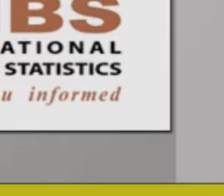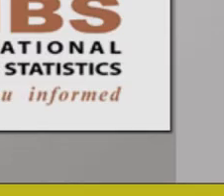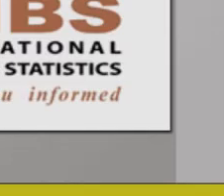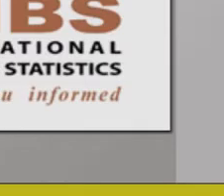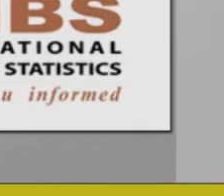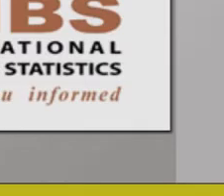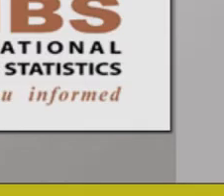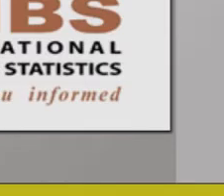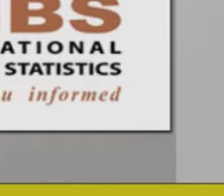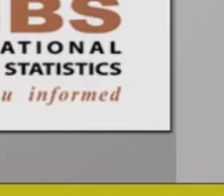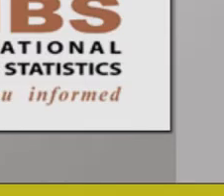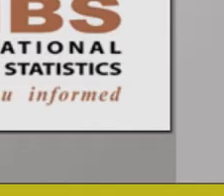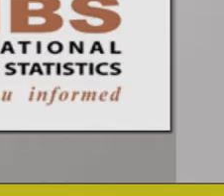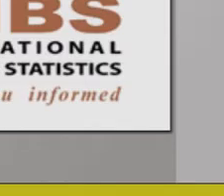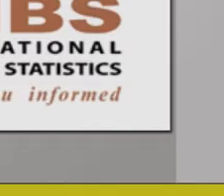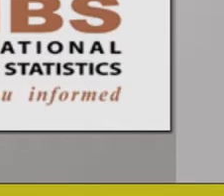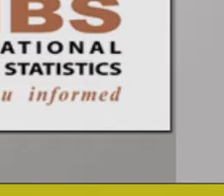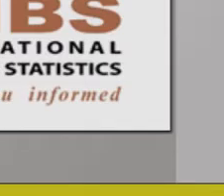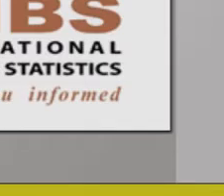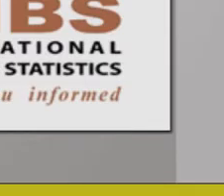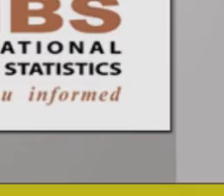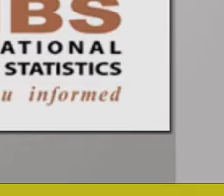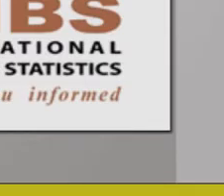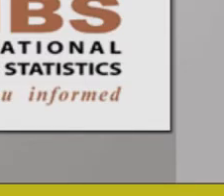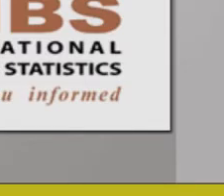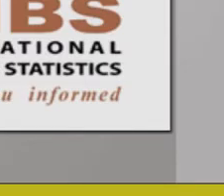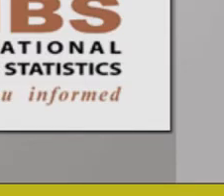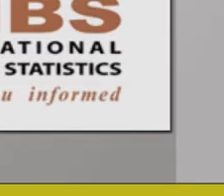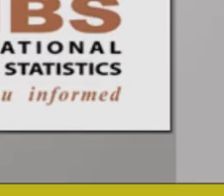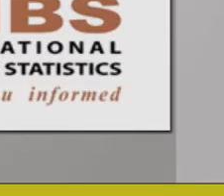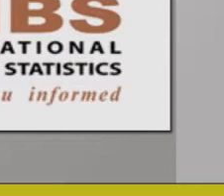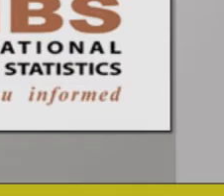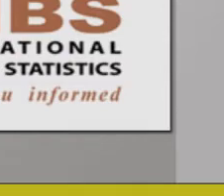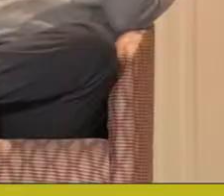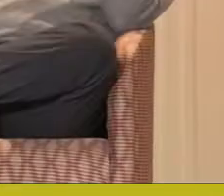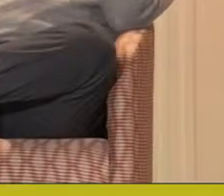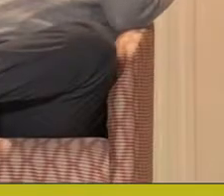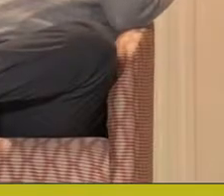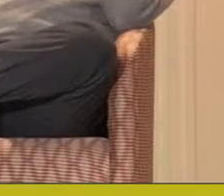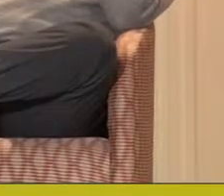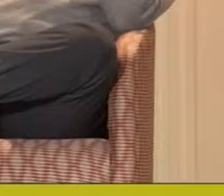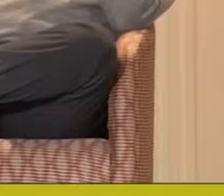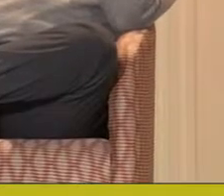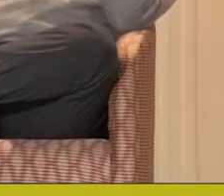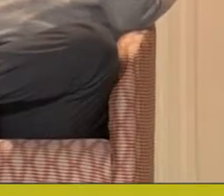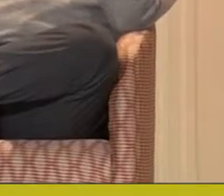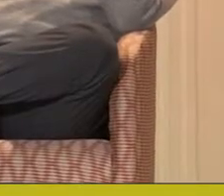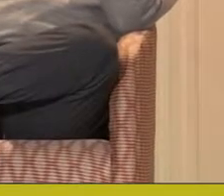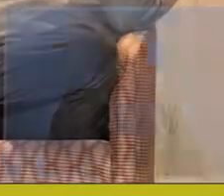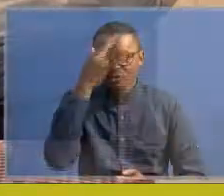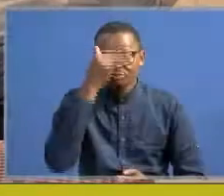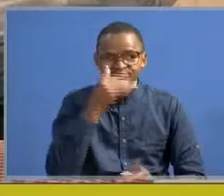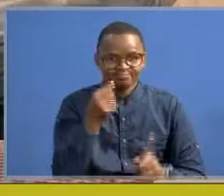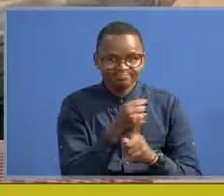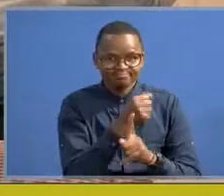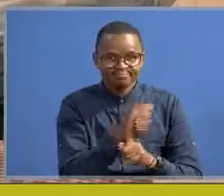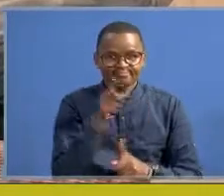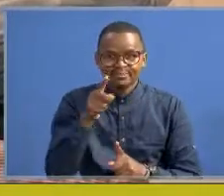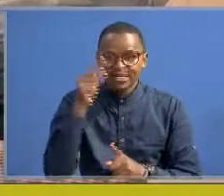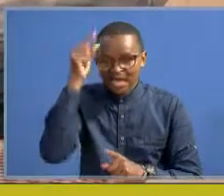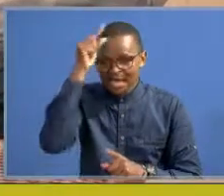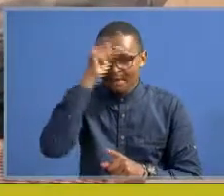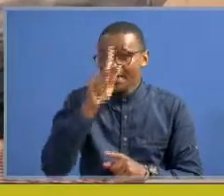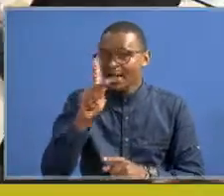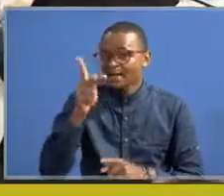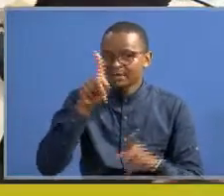5 waliohitimu, moja tu ndio hubahatika kupata ajira. Ili kupambana na hali hii,